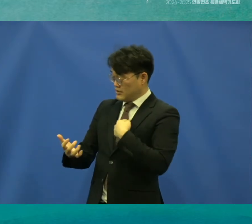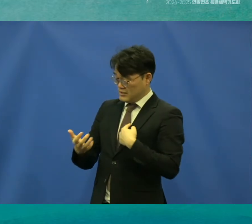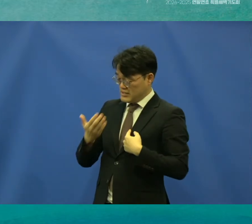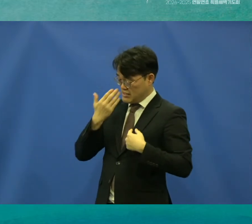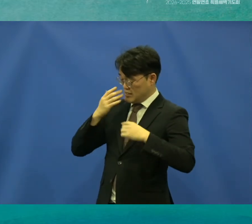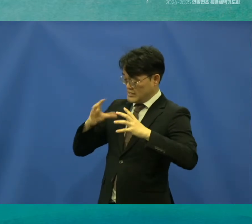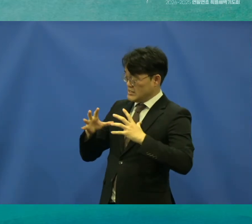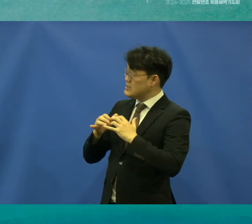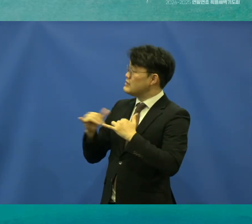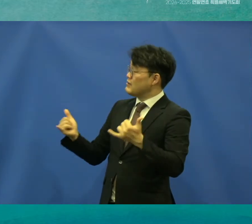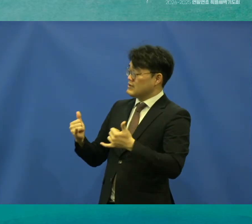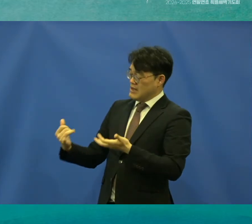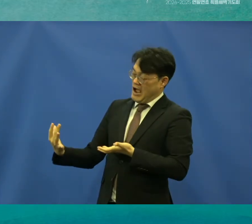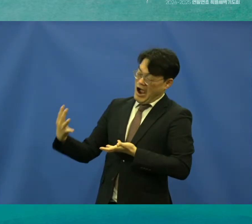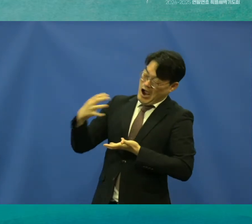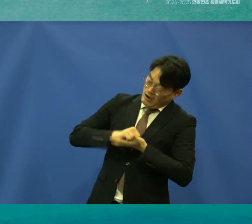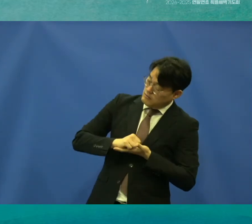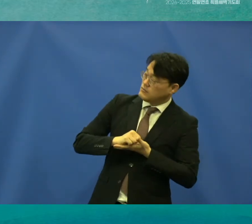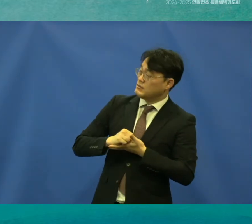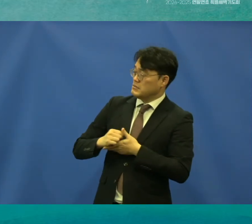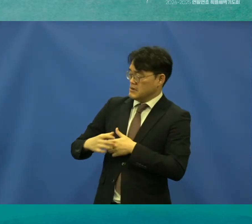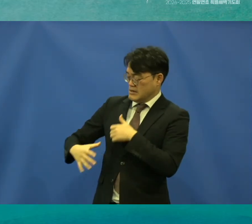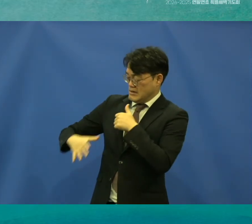뭘 그렇게 아낀다는 겁니까?